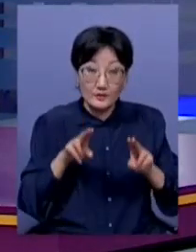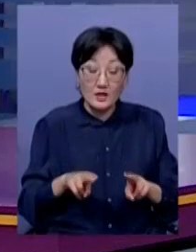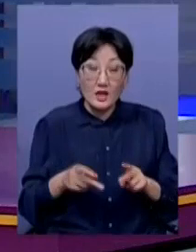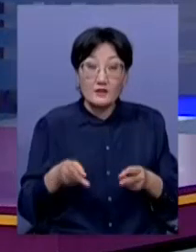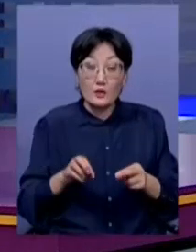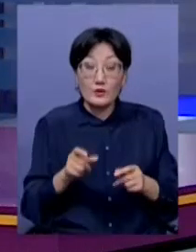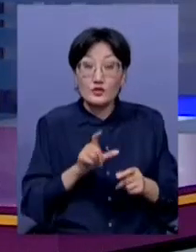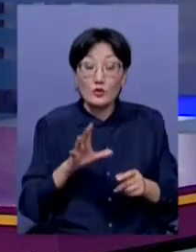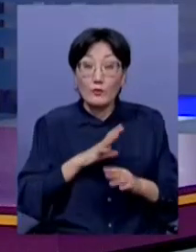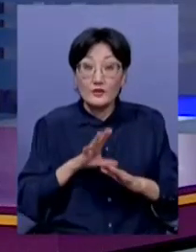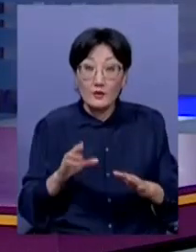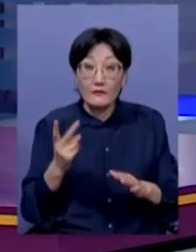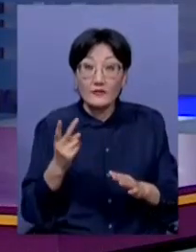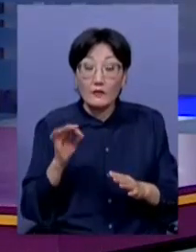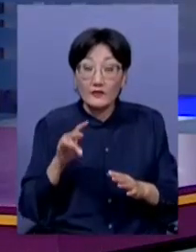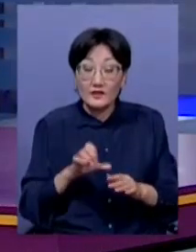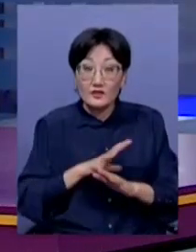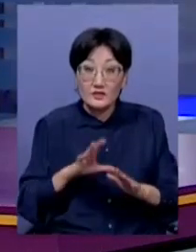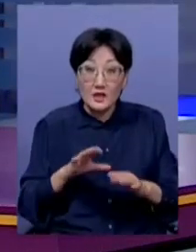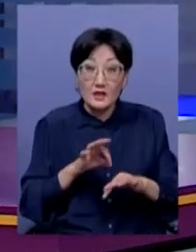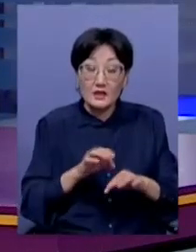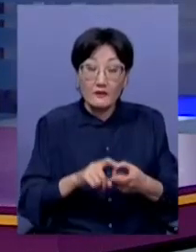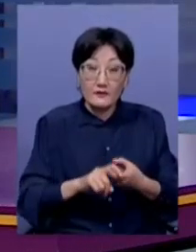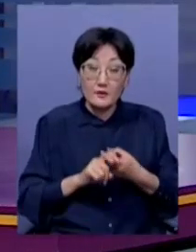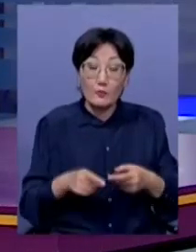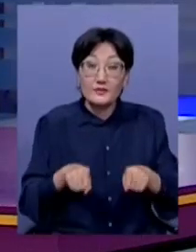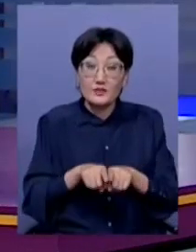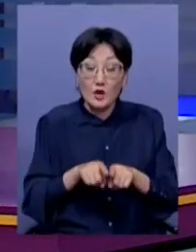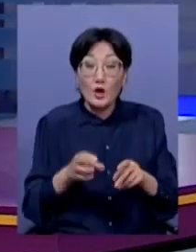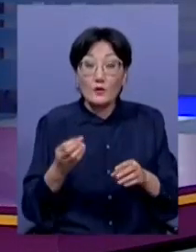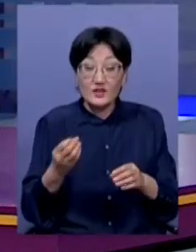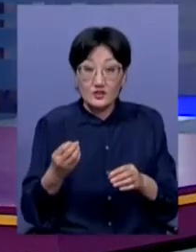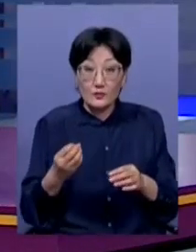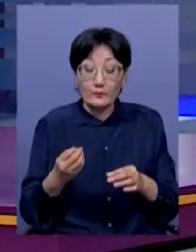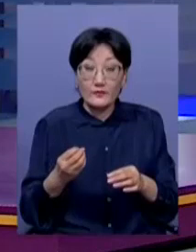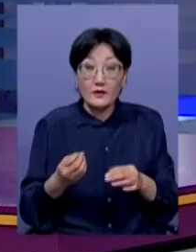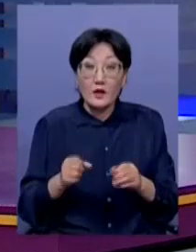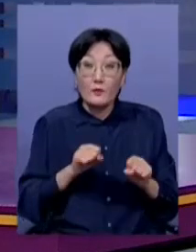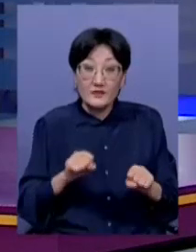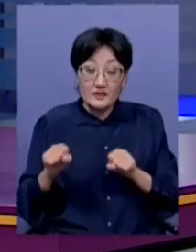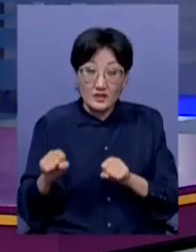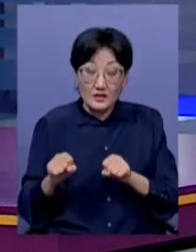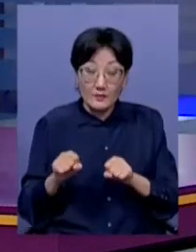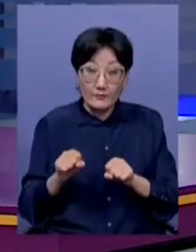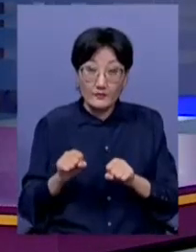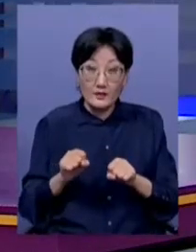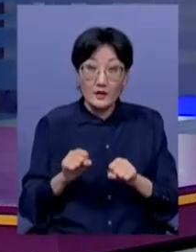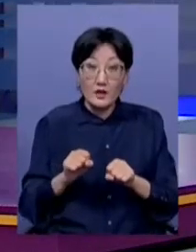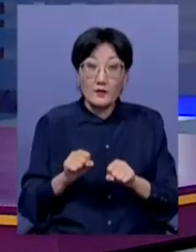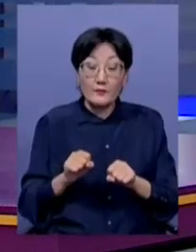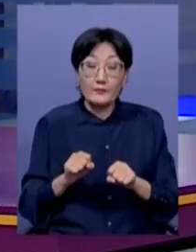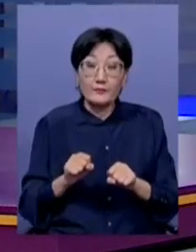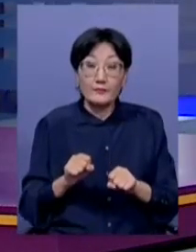того, чтобы у нас не было второй волны коронавирусной инфекции, параллельно мы еще как бы предостерегаем и